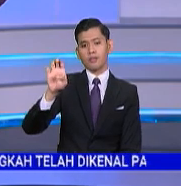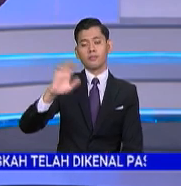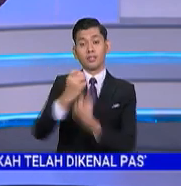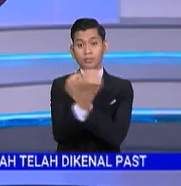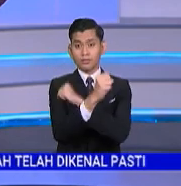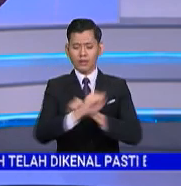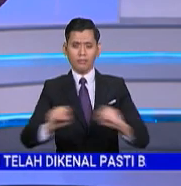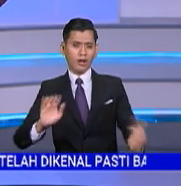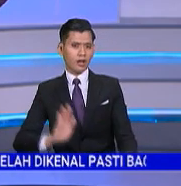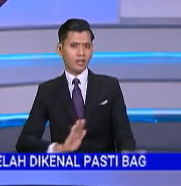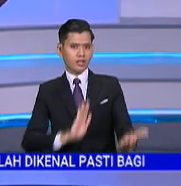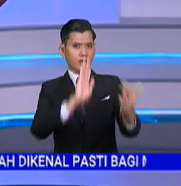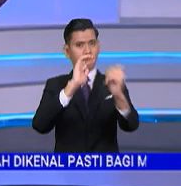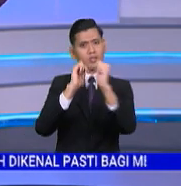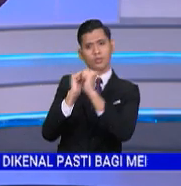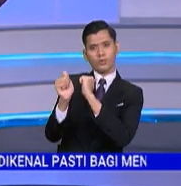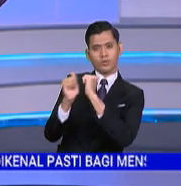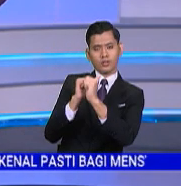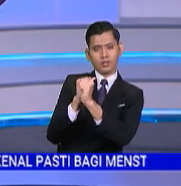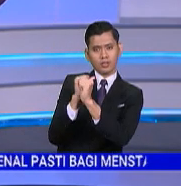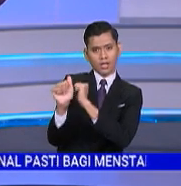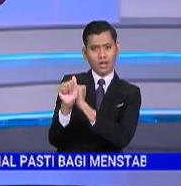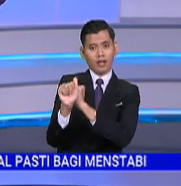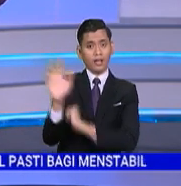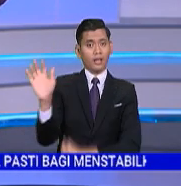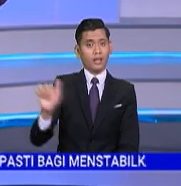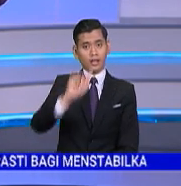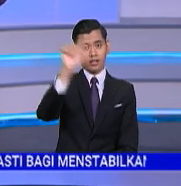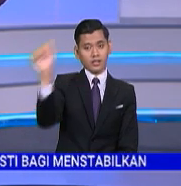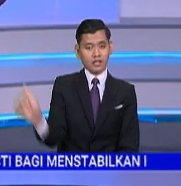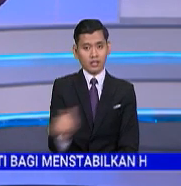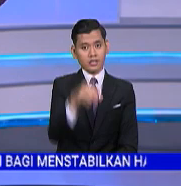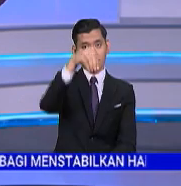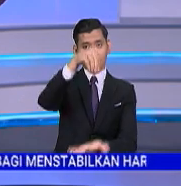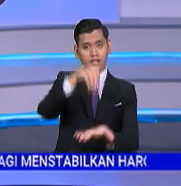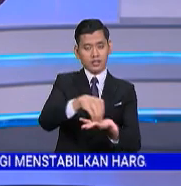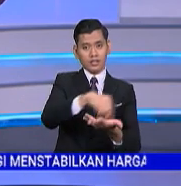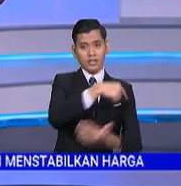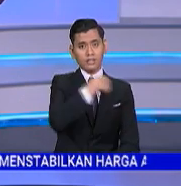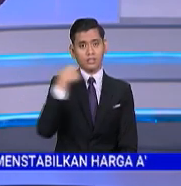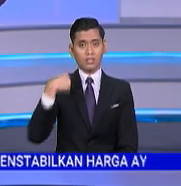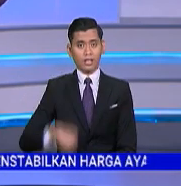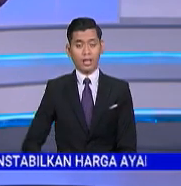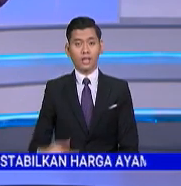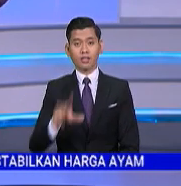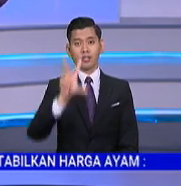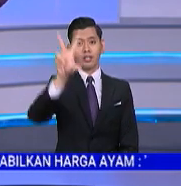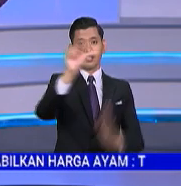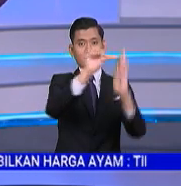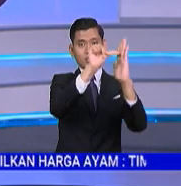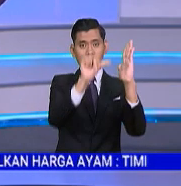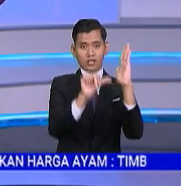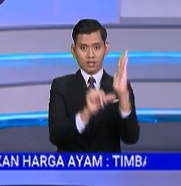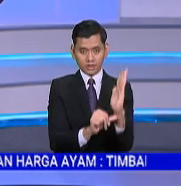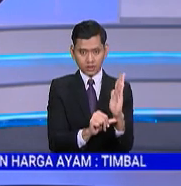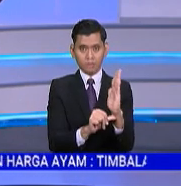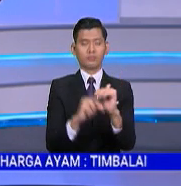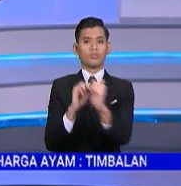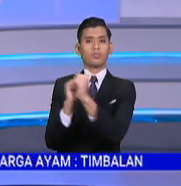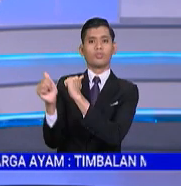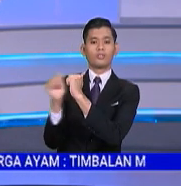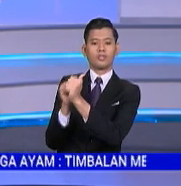menghadapi Sukan Asia 2022 di Hangzhou, China, yang membabitkan penyertaan 3 acara dalam temasya tersebut.